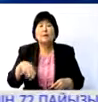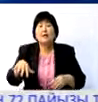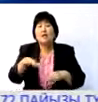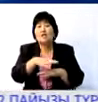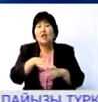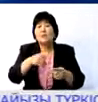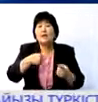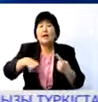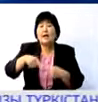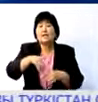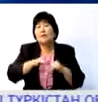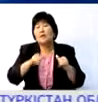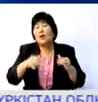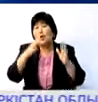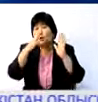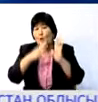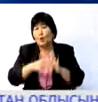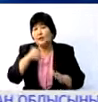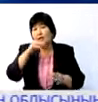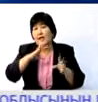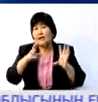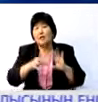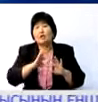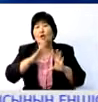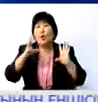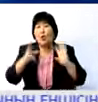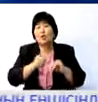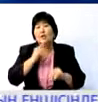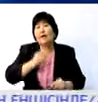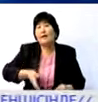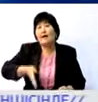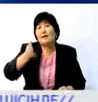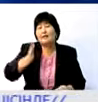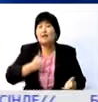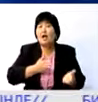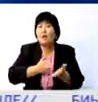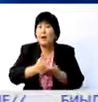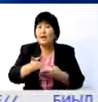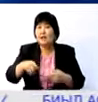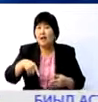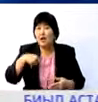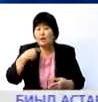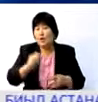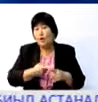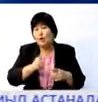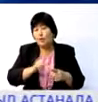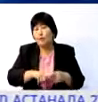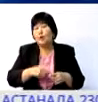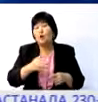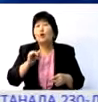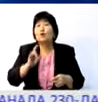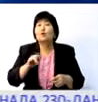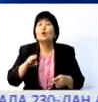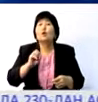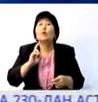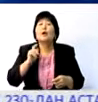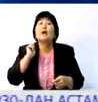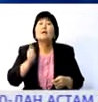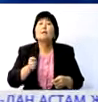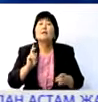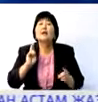дамытуды атқарған жұмыстың 9 айдағы нәтижесін қорытындылаған жиында бағытталған сөзі. Бұл жолы ұр торпақ кімге тиді, кім